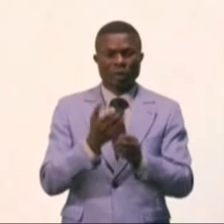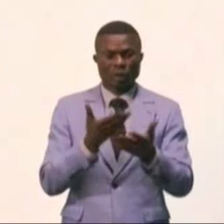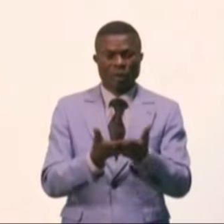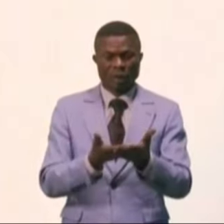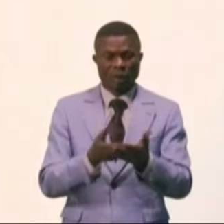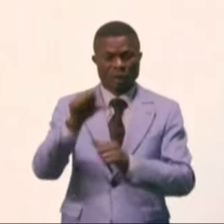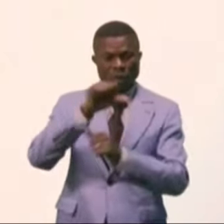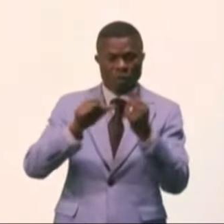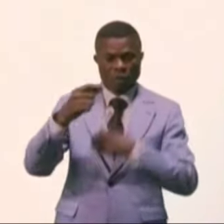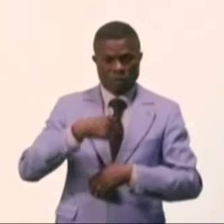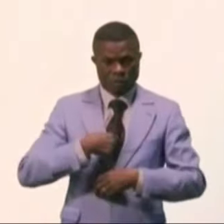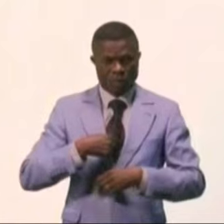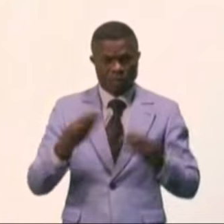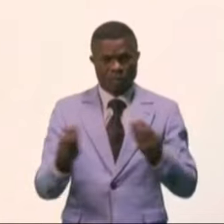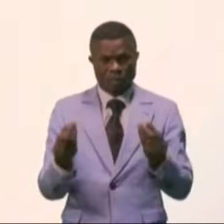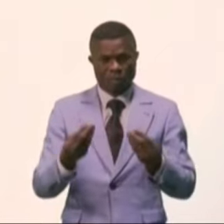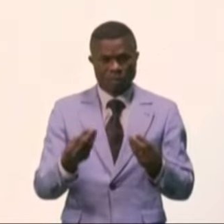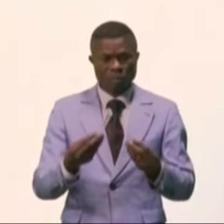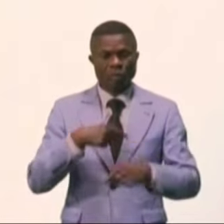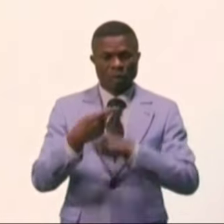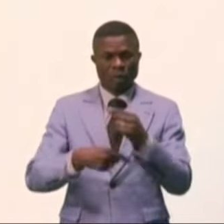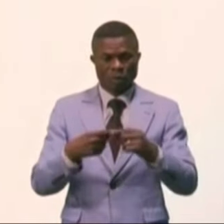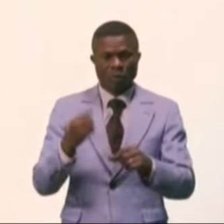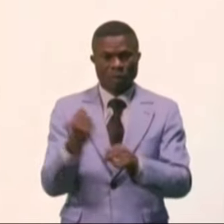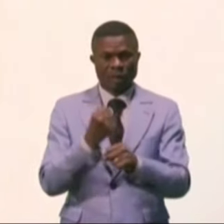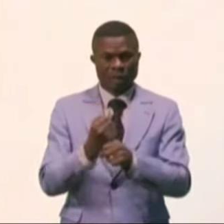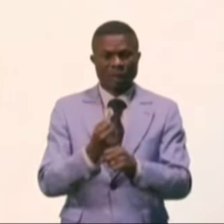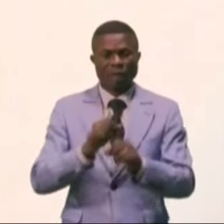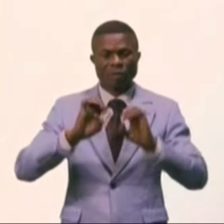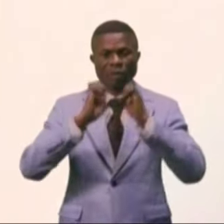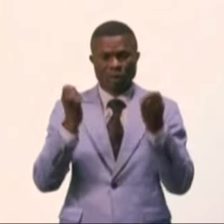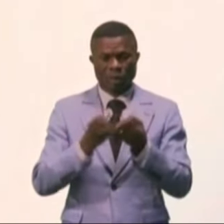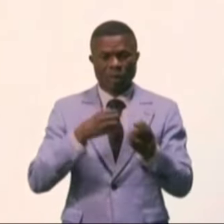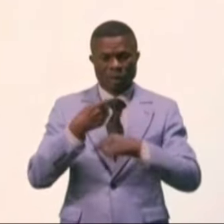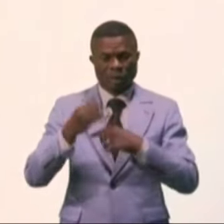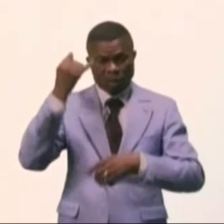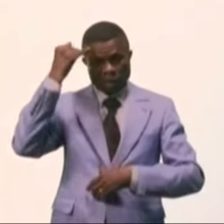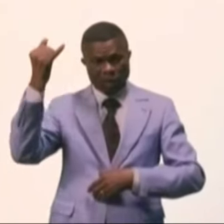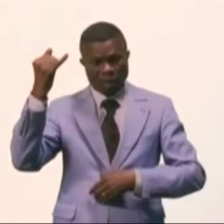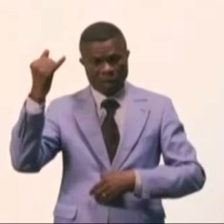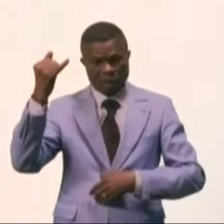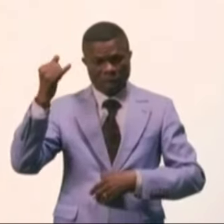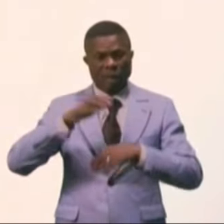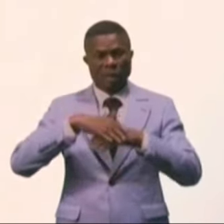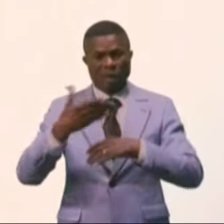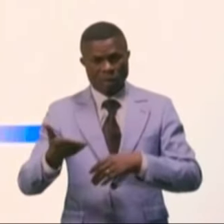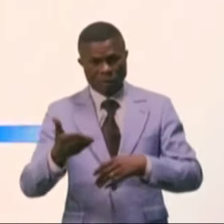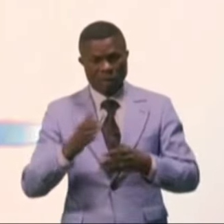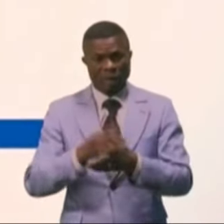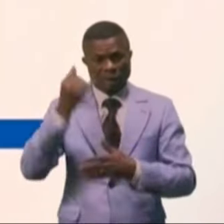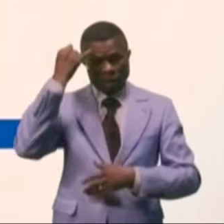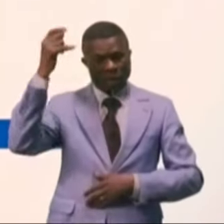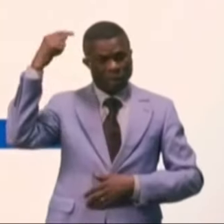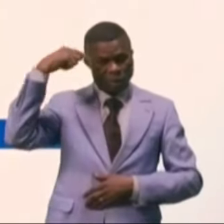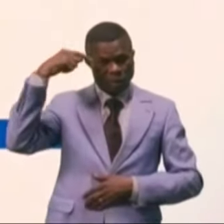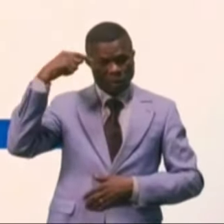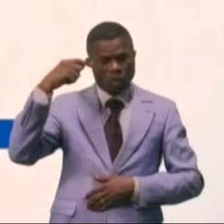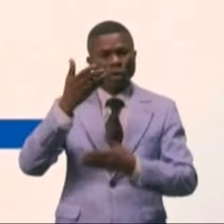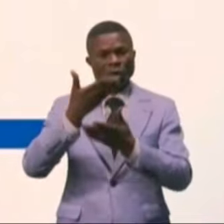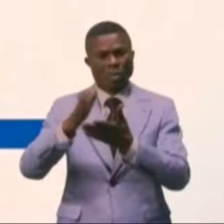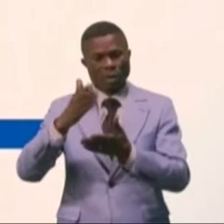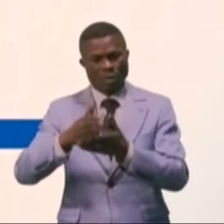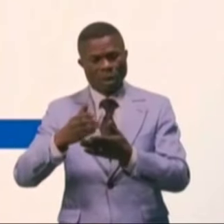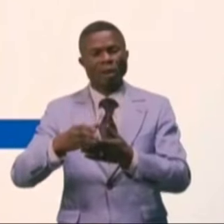moi? C'est comme ça que commence l'entrepreneuriat. Ça part d'une idée. Ensuite, parce que c'est une idée, vous partagez autour de